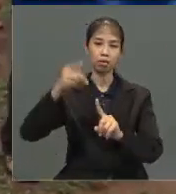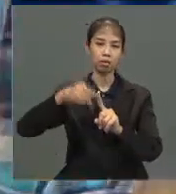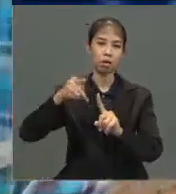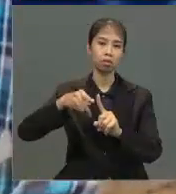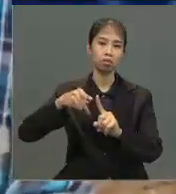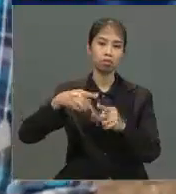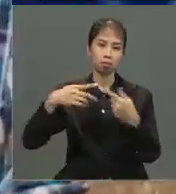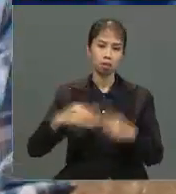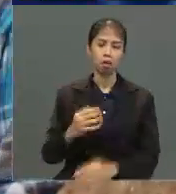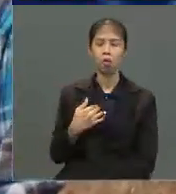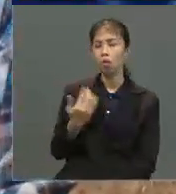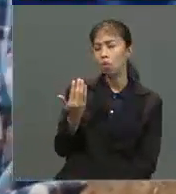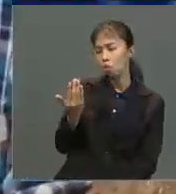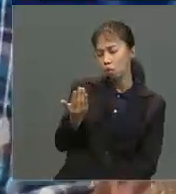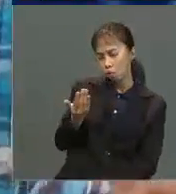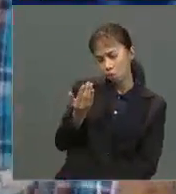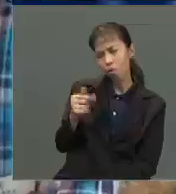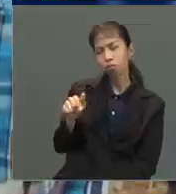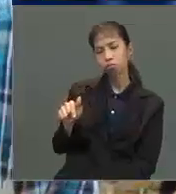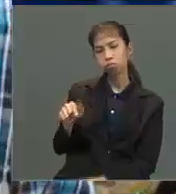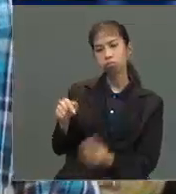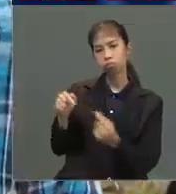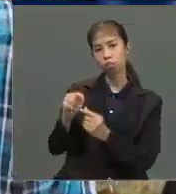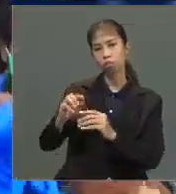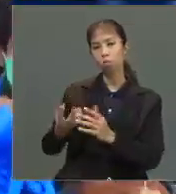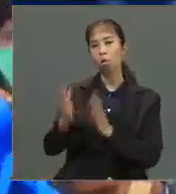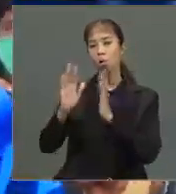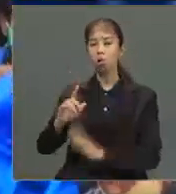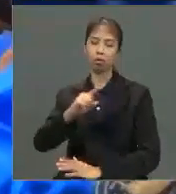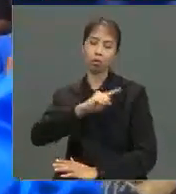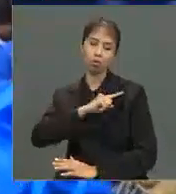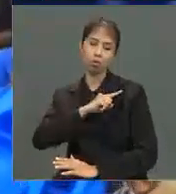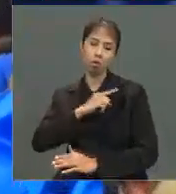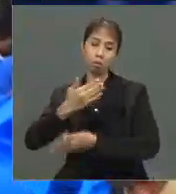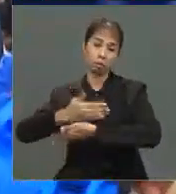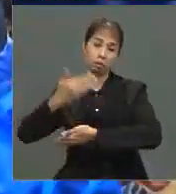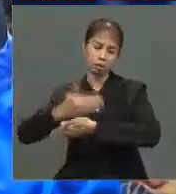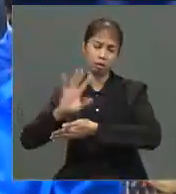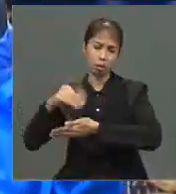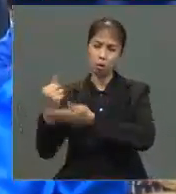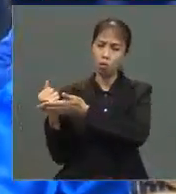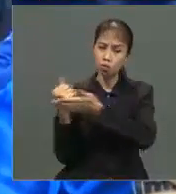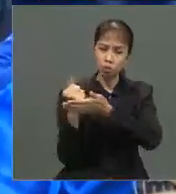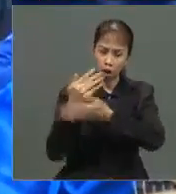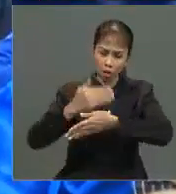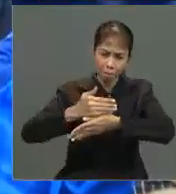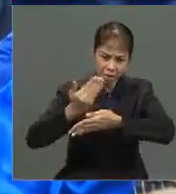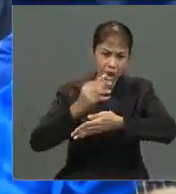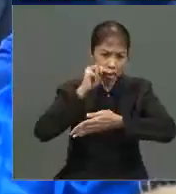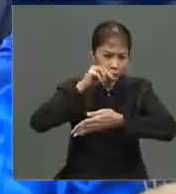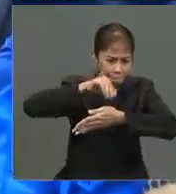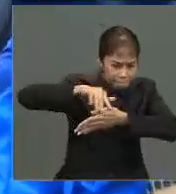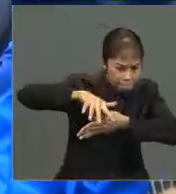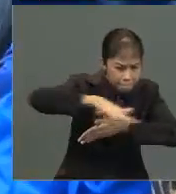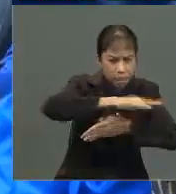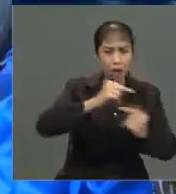ความเห็นใจจากผู้อำนวยการโครงการส่งน้ำและบำรุงรักษาเขื่อนนเรศวรให้ช่วยปล่อยน้ำไปเลี้ยงนาข้าวชาวนา